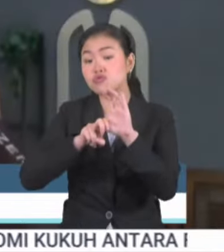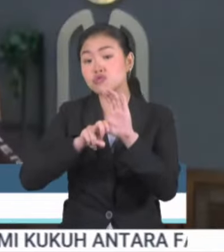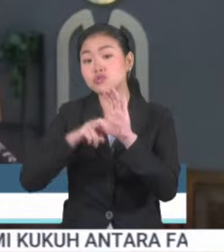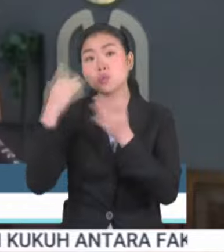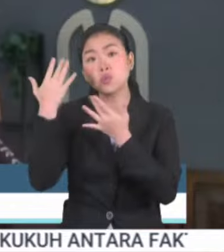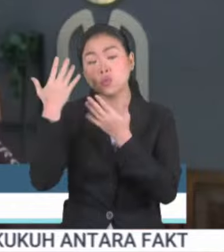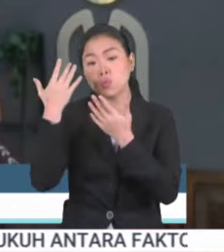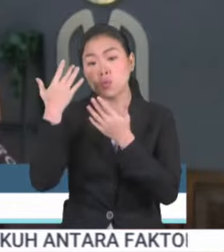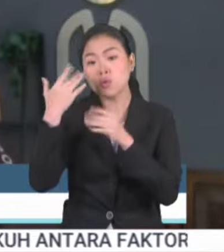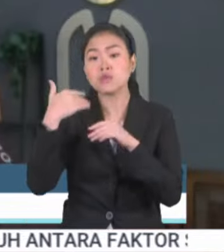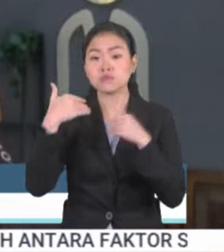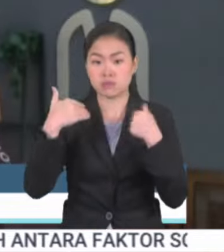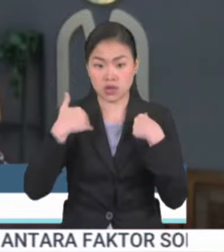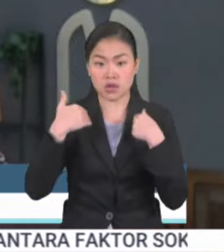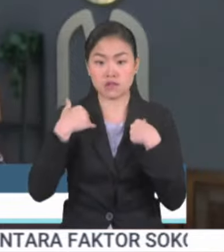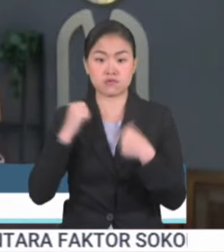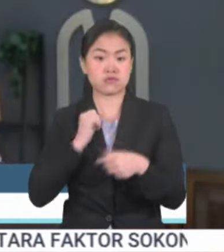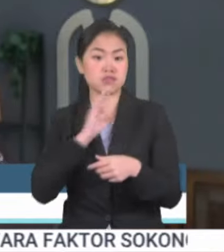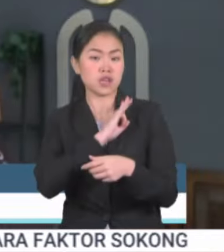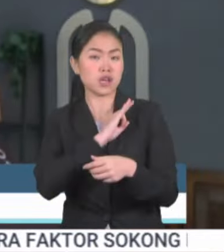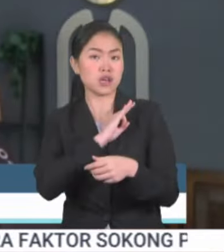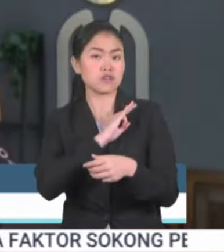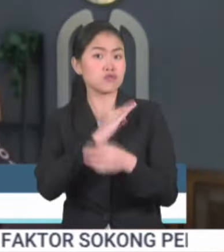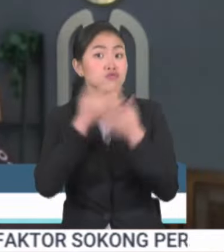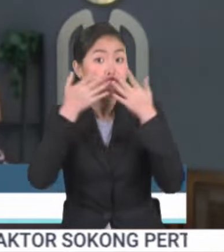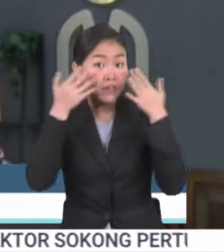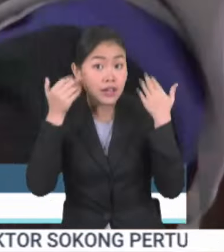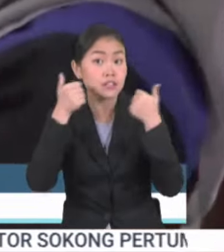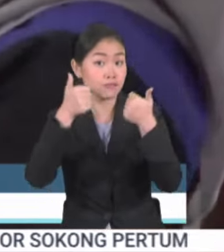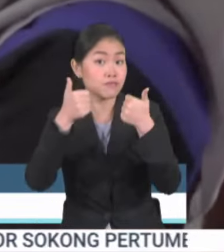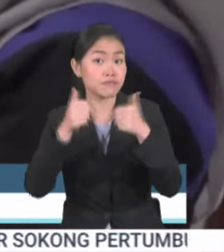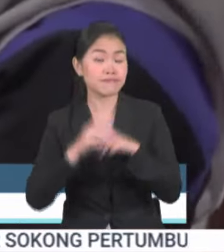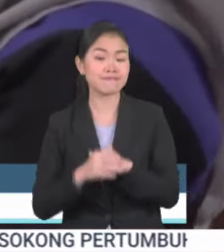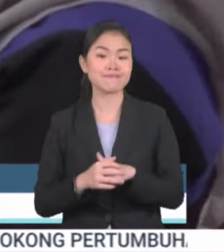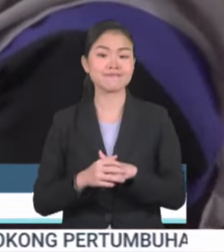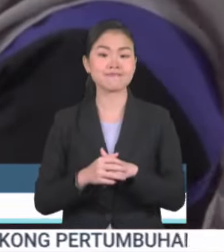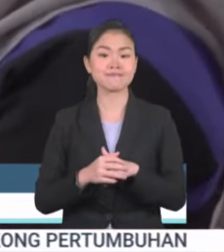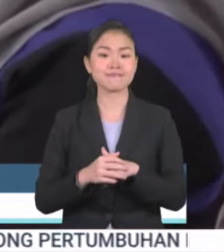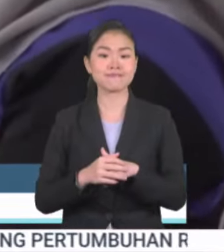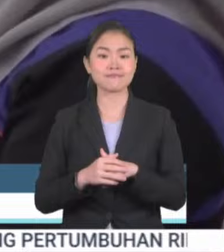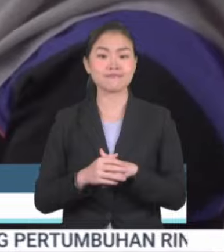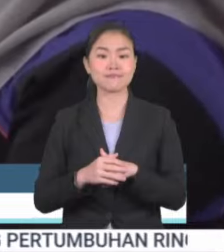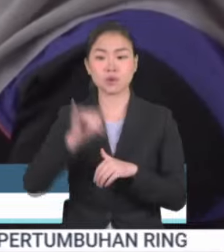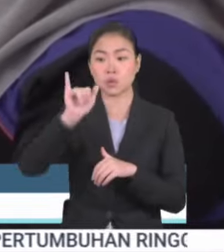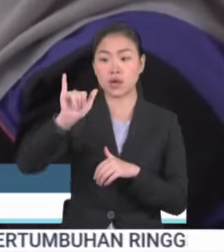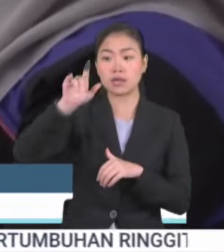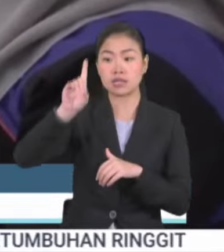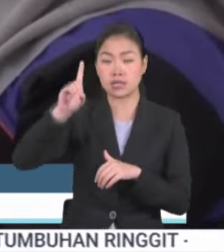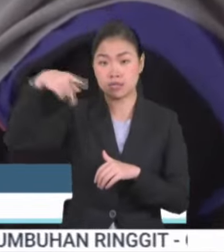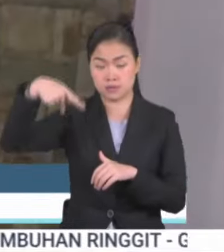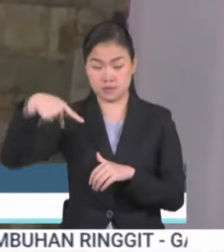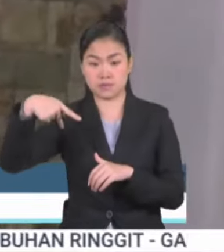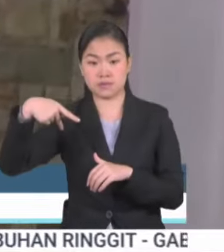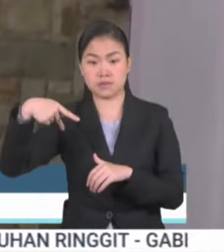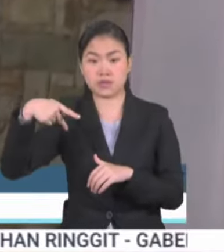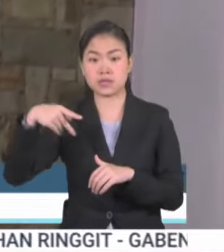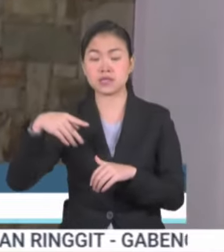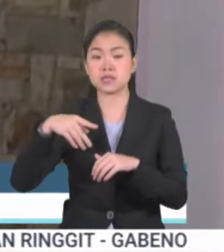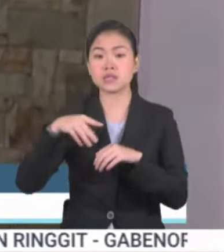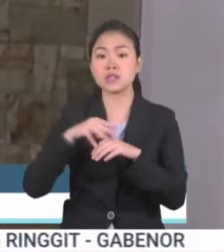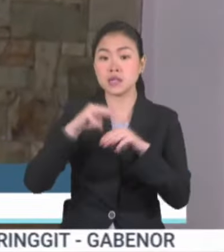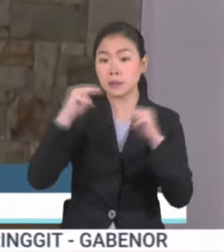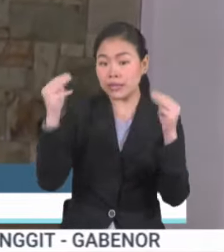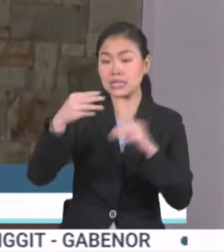macam staff yang baik lah, layanan gitu kepada kita orang. Yang dipertua Majlis Perbandaran Hang Tuah Jaya,